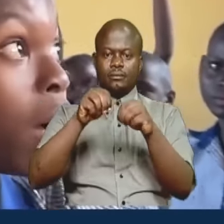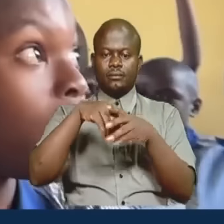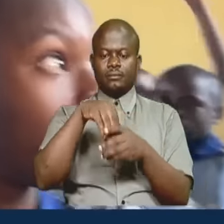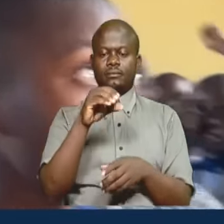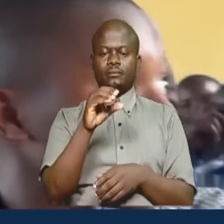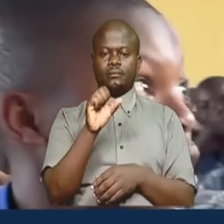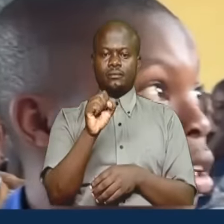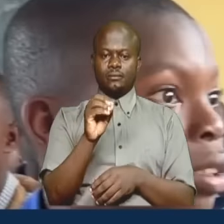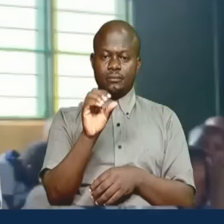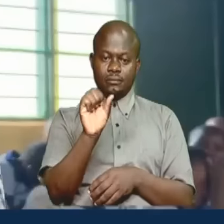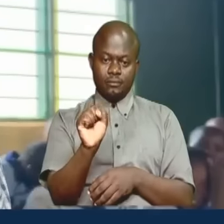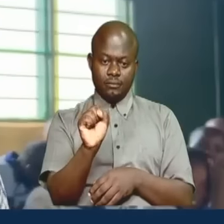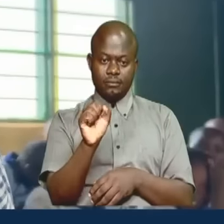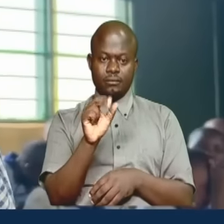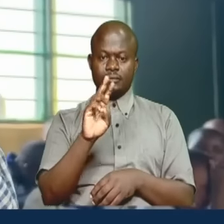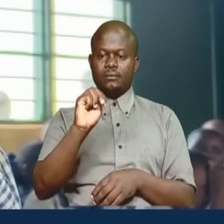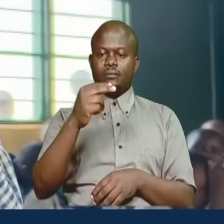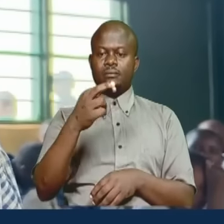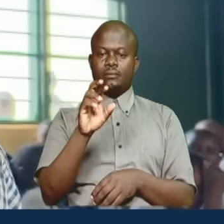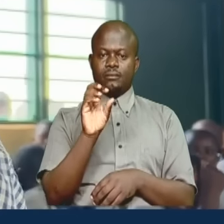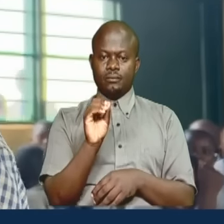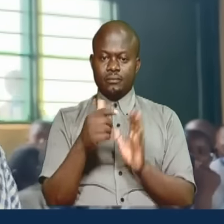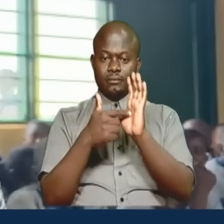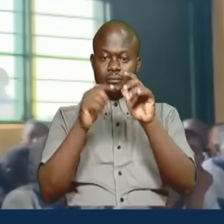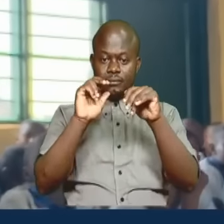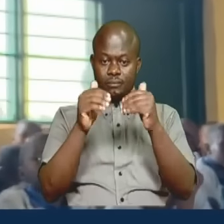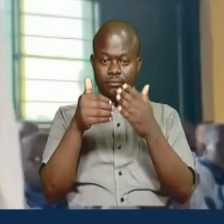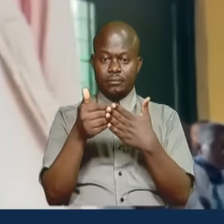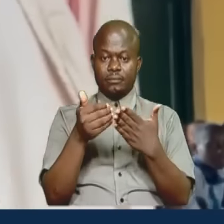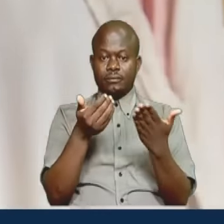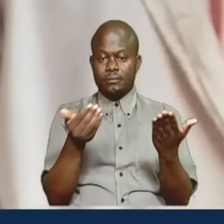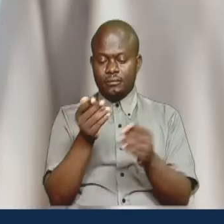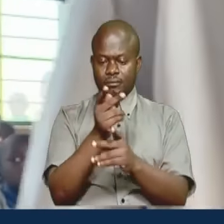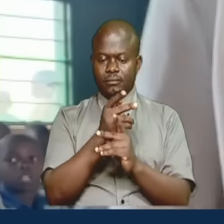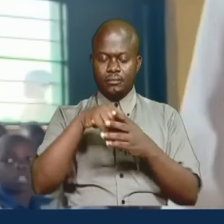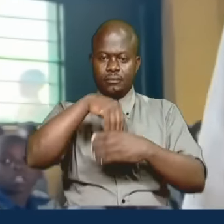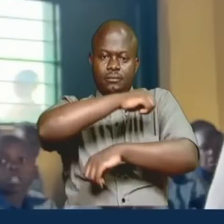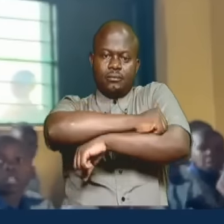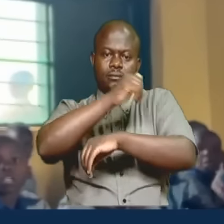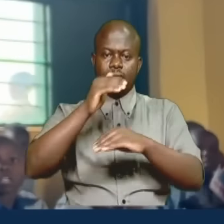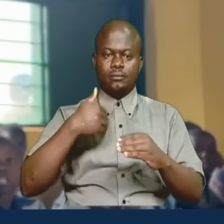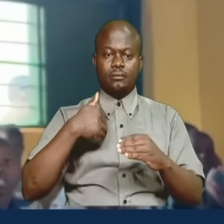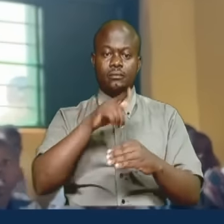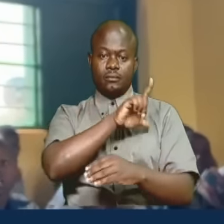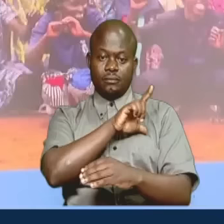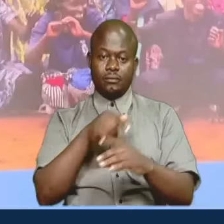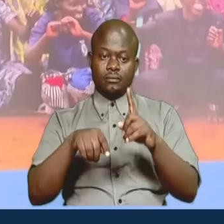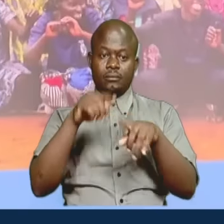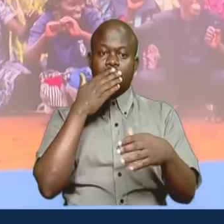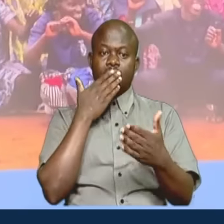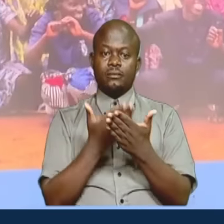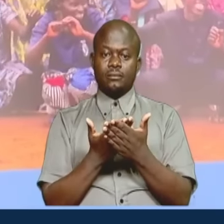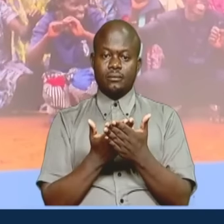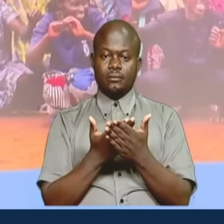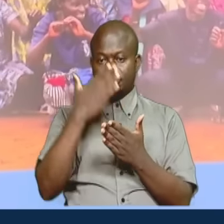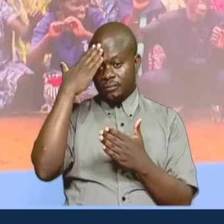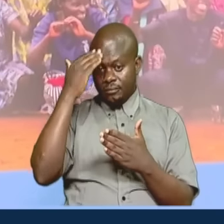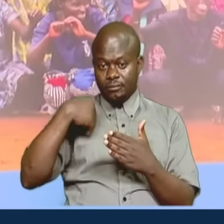SOS wa Mahoro Sisi avuga ko ibi bigaragaza ko umwana witaweho mu ishuri bimuha amahirwe yo gutsinda neza. Ni ukugira